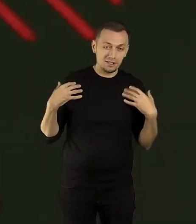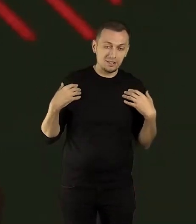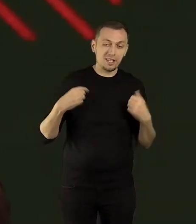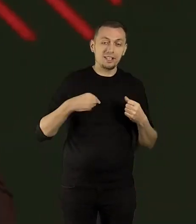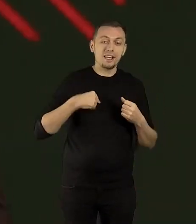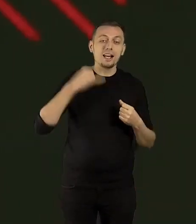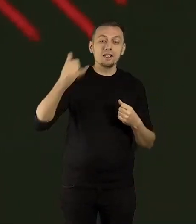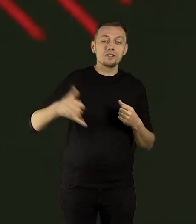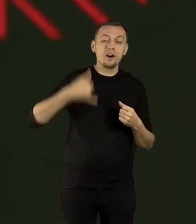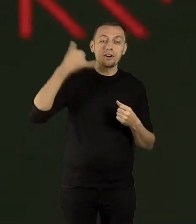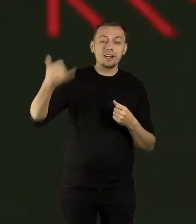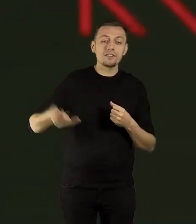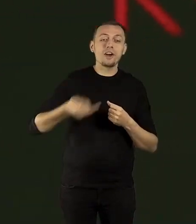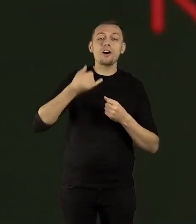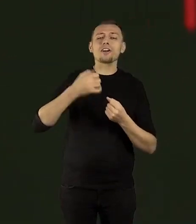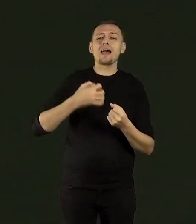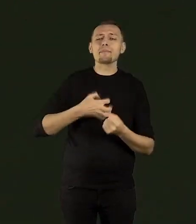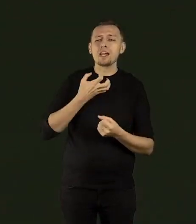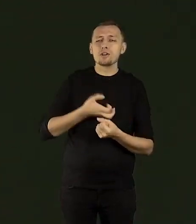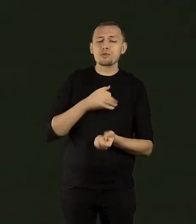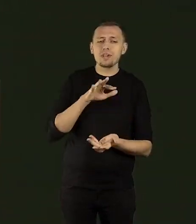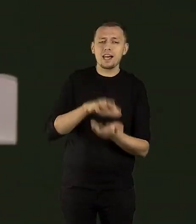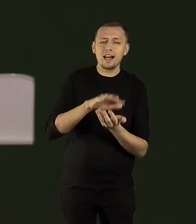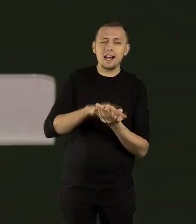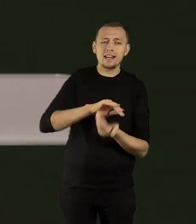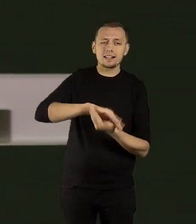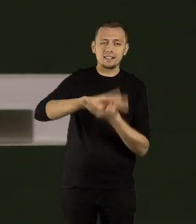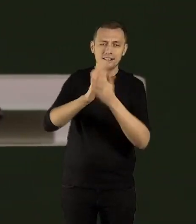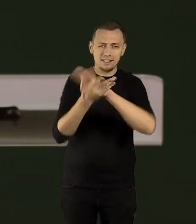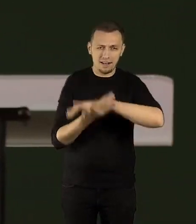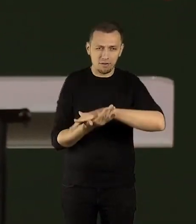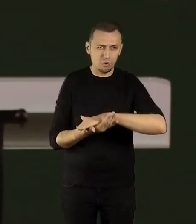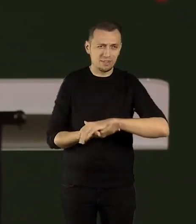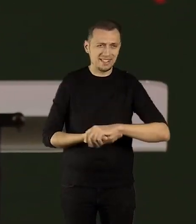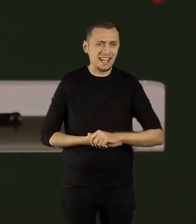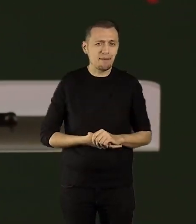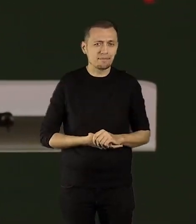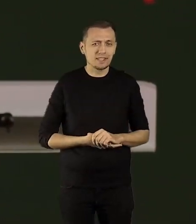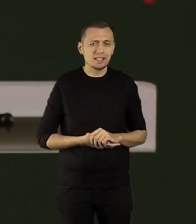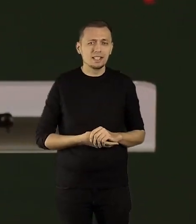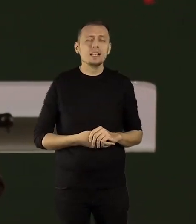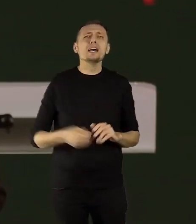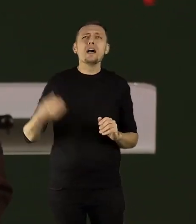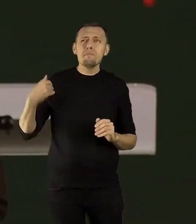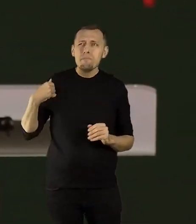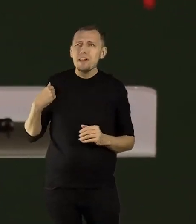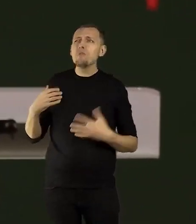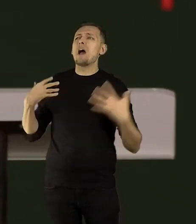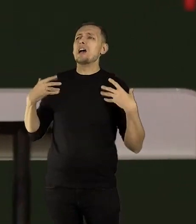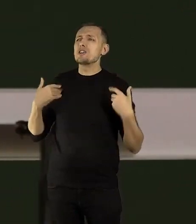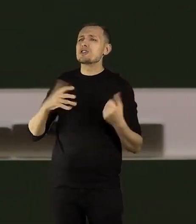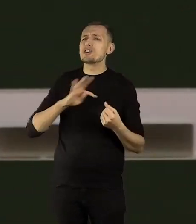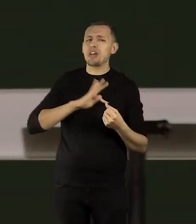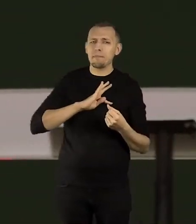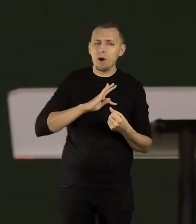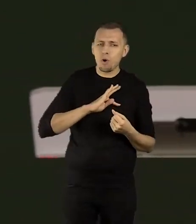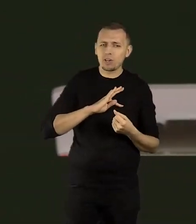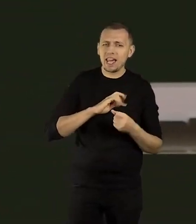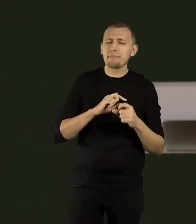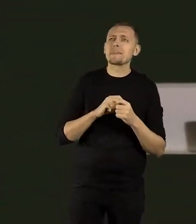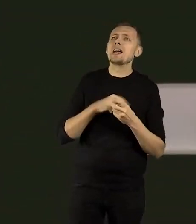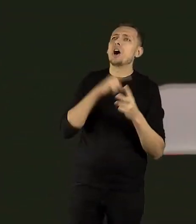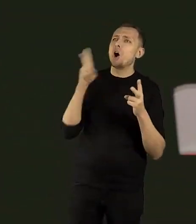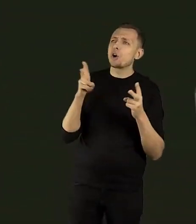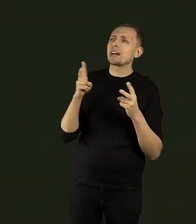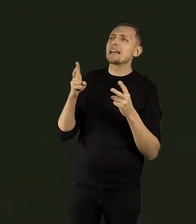No były momenty w historii, w mojego życia, kiedy to się nieco dobrze skończyło, ale mam coś takiego w sobie, że jestem